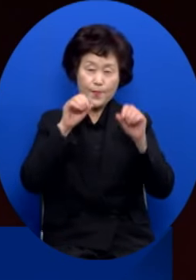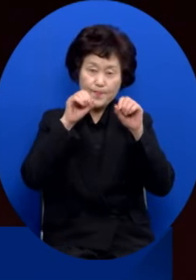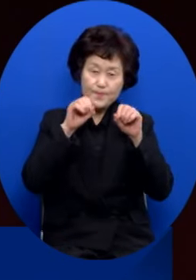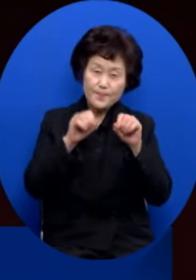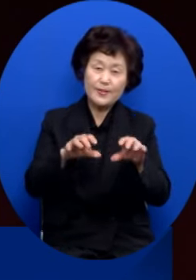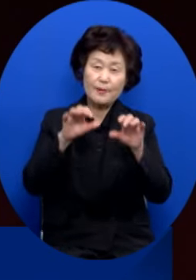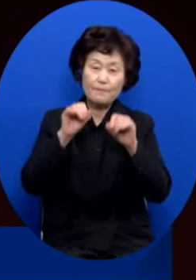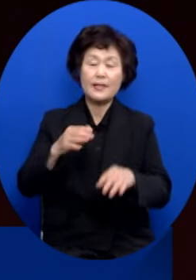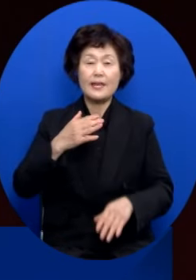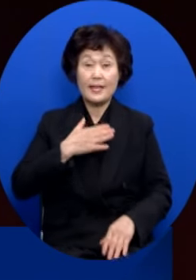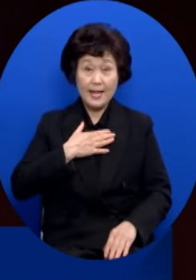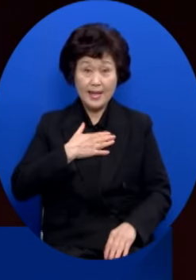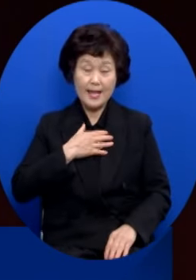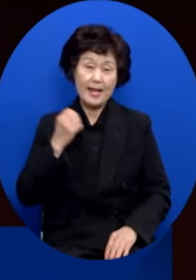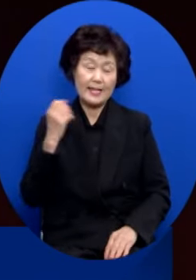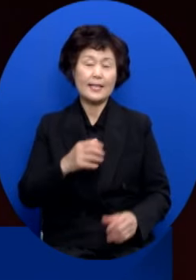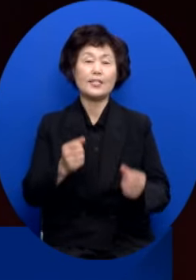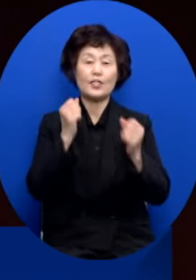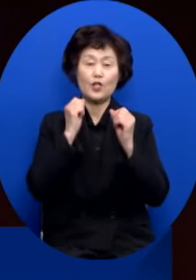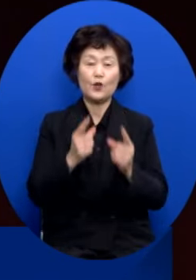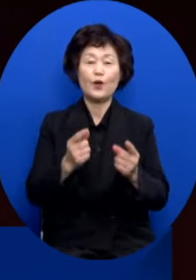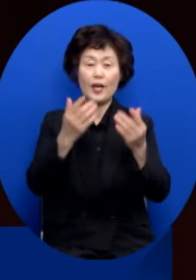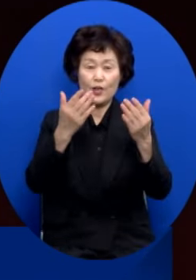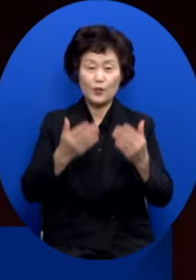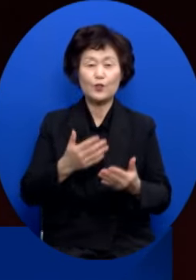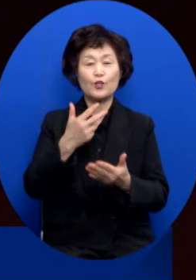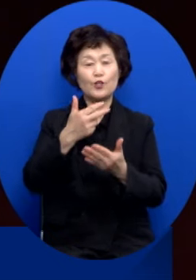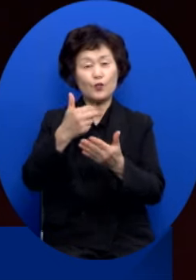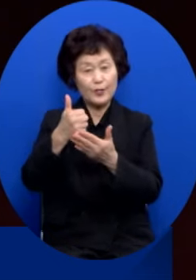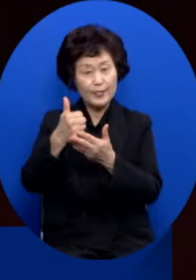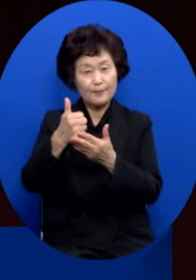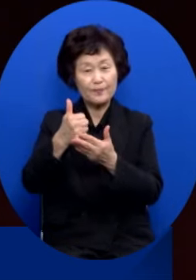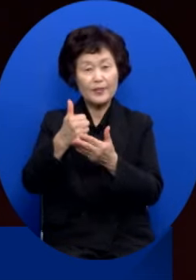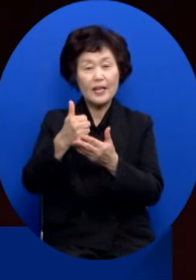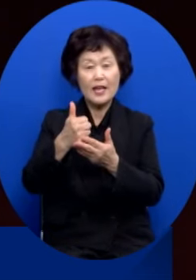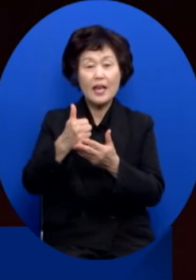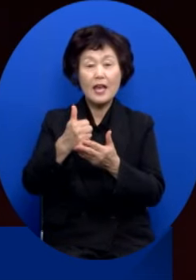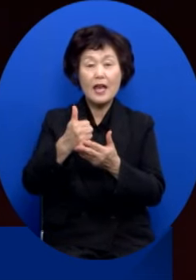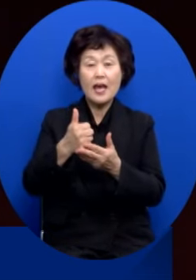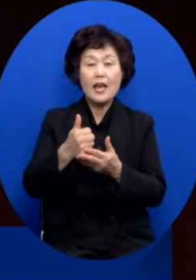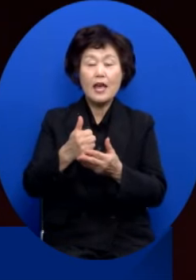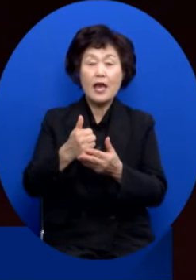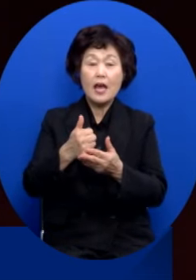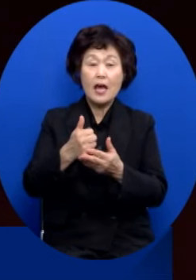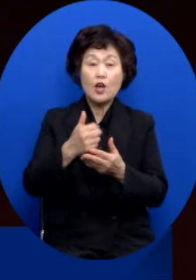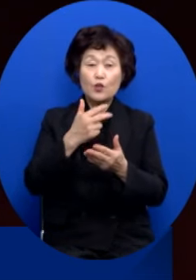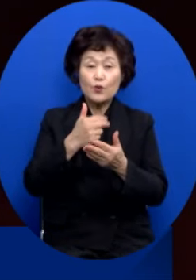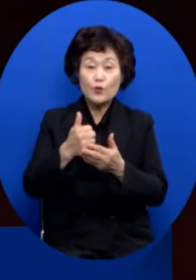복음 전파에 저렇게 기회를 주님이 주시면 끝까지